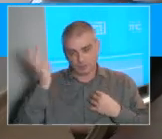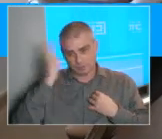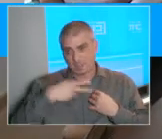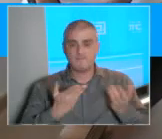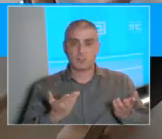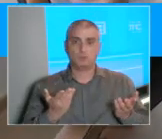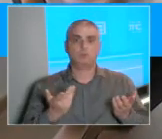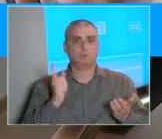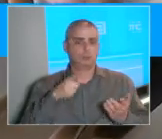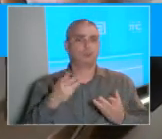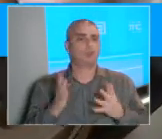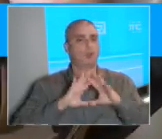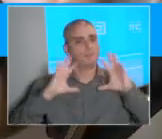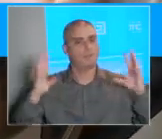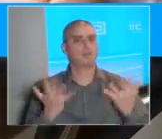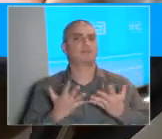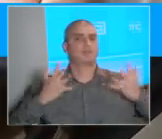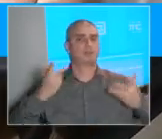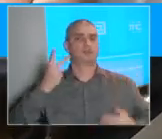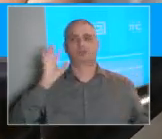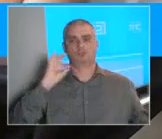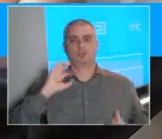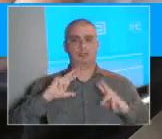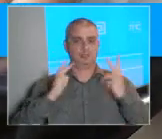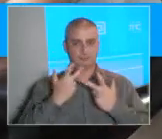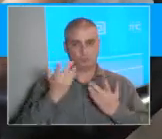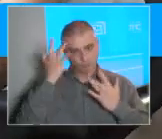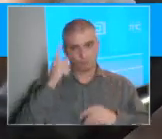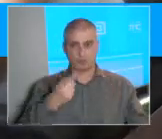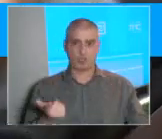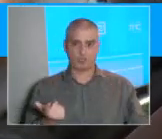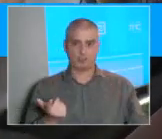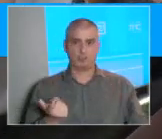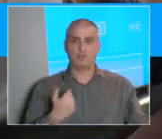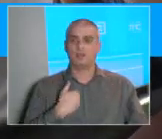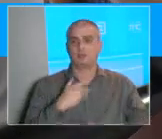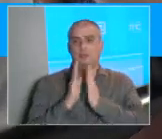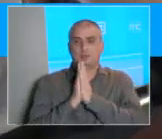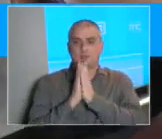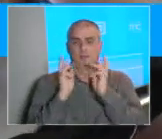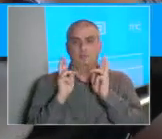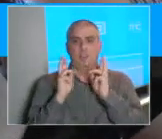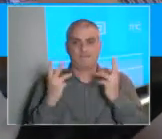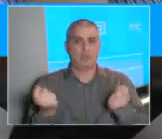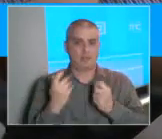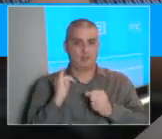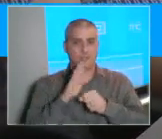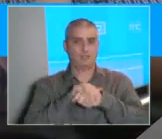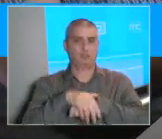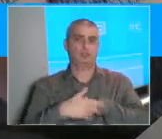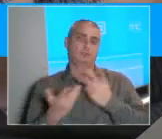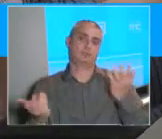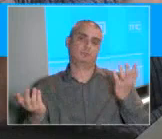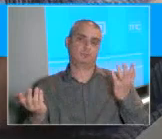יבינו שיש כאן מעטפת רחבה יותר של ציבור שאכפת לו. אז אני מאוד מקווה שהקמפיין הזה ישפיע, לכן